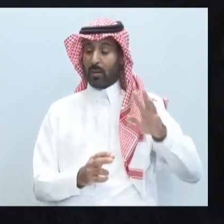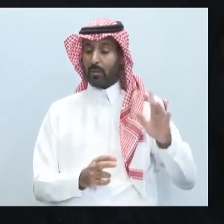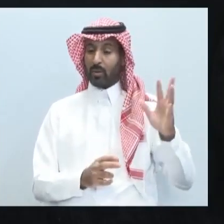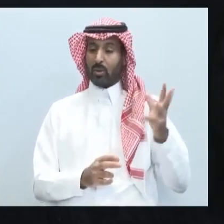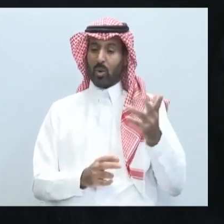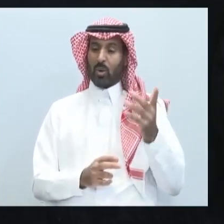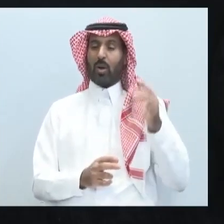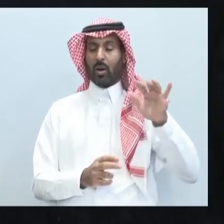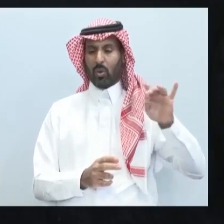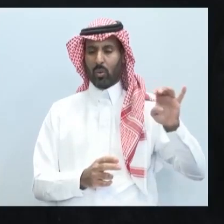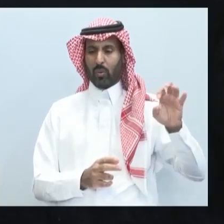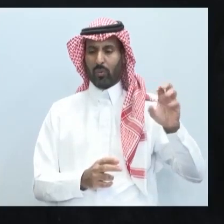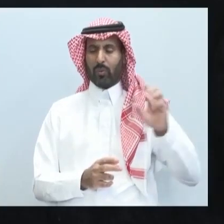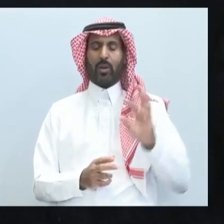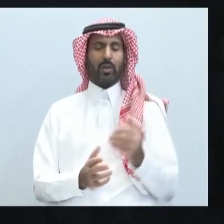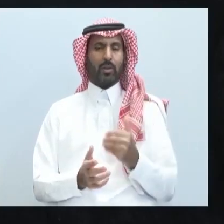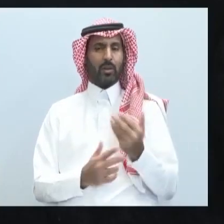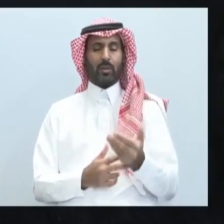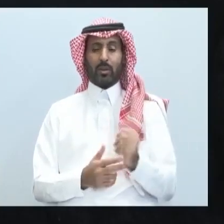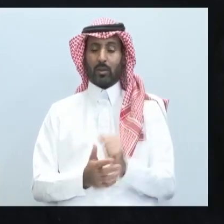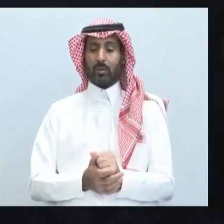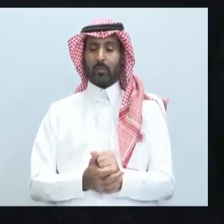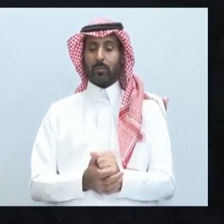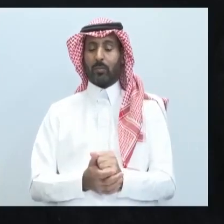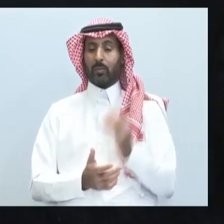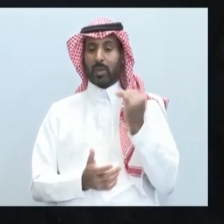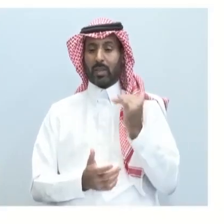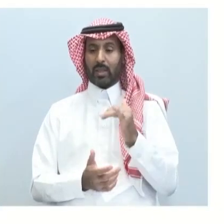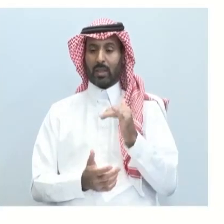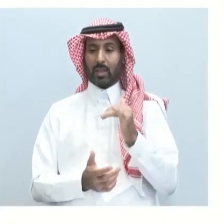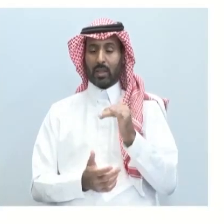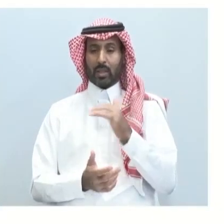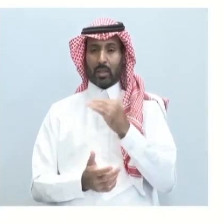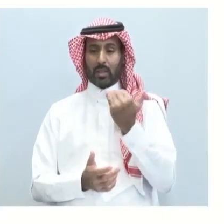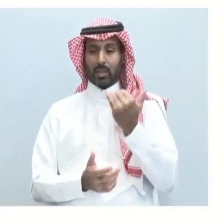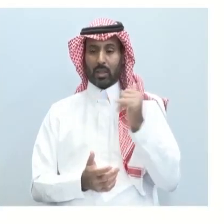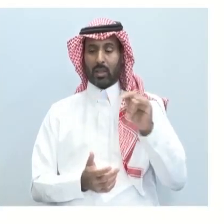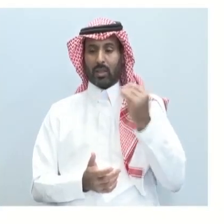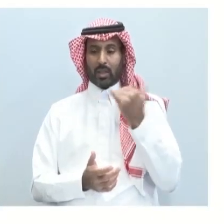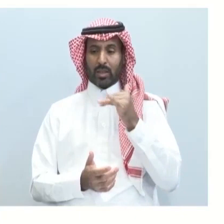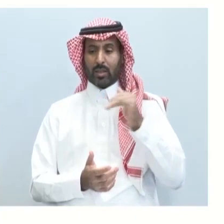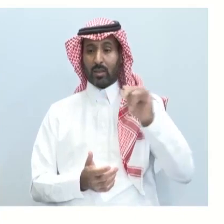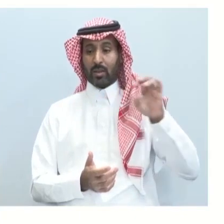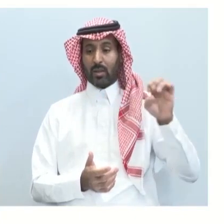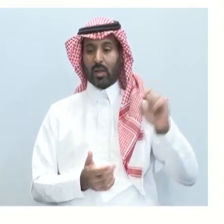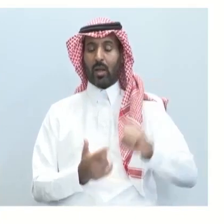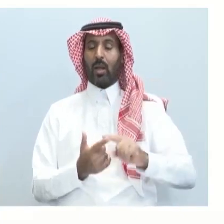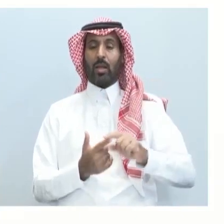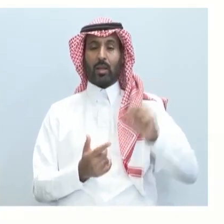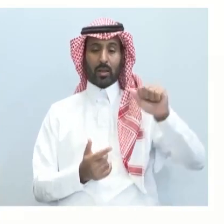رموز العناصر او صيغ المركبات اللي موجوده هنا فمثلا الالمنيوم رمزه ايش اقل